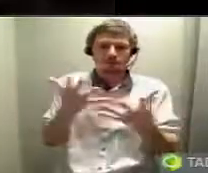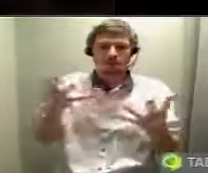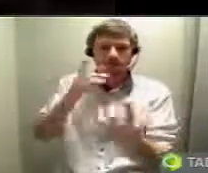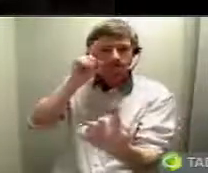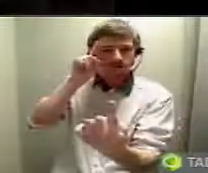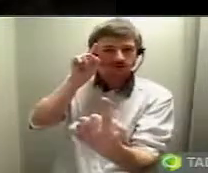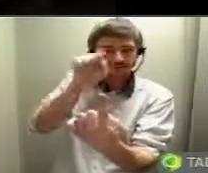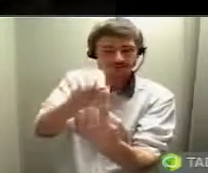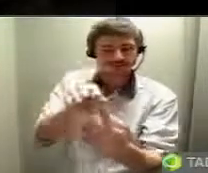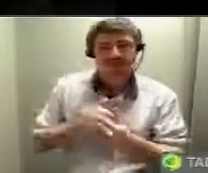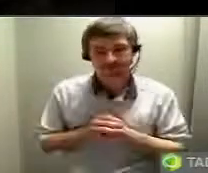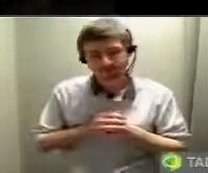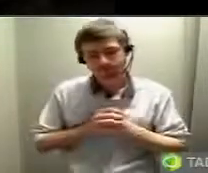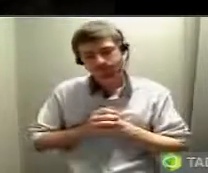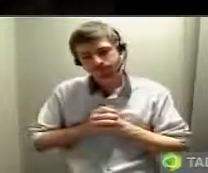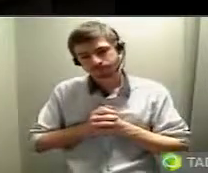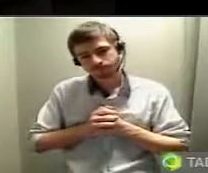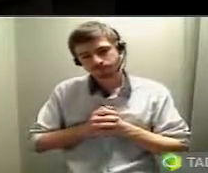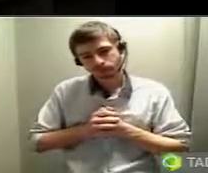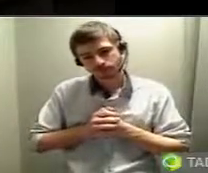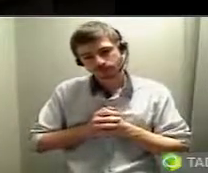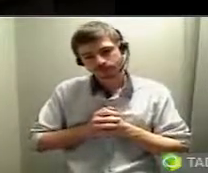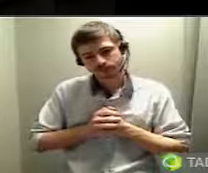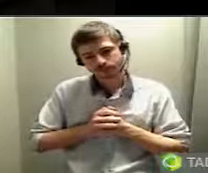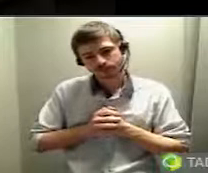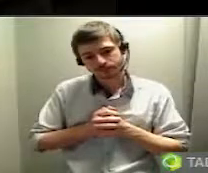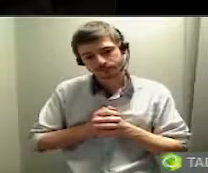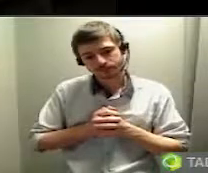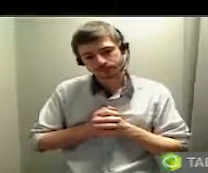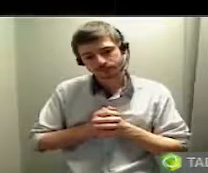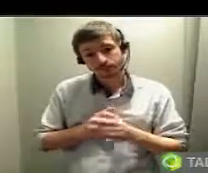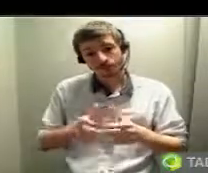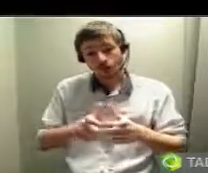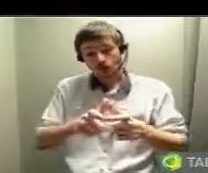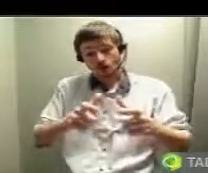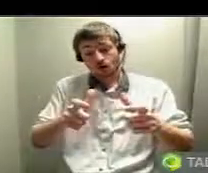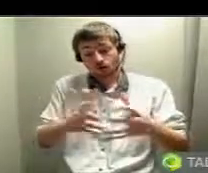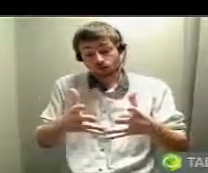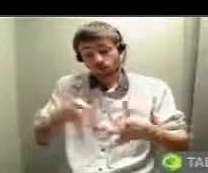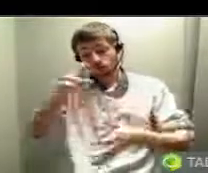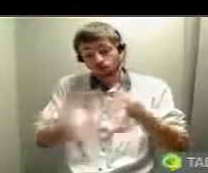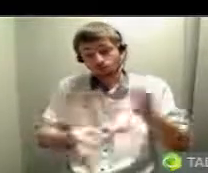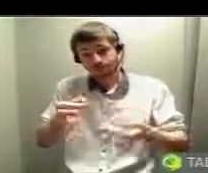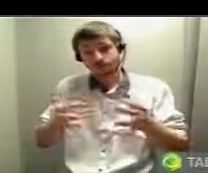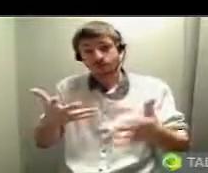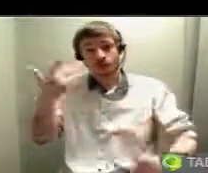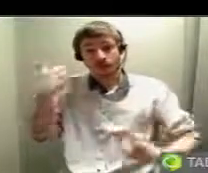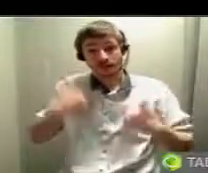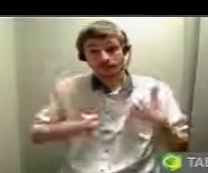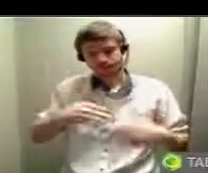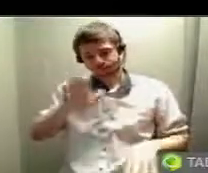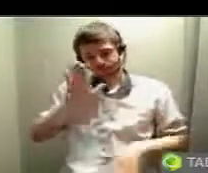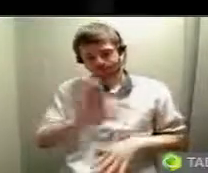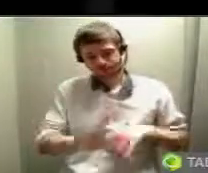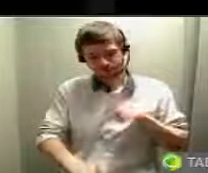continue quand même de considérer que le handicap, c'est une réalité particulière. Pour les personnes qui sont concernées et qui sont un